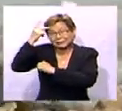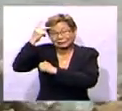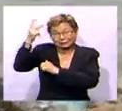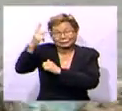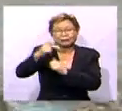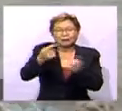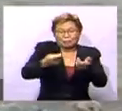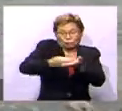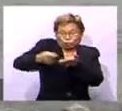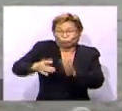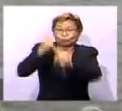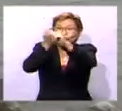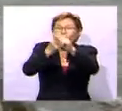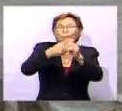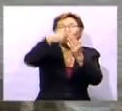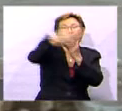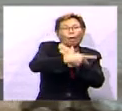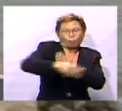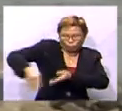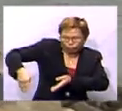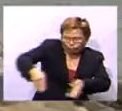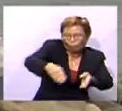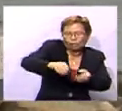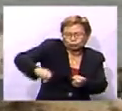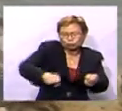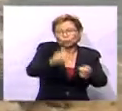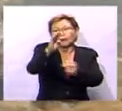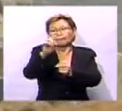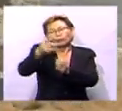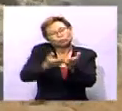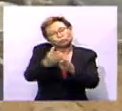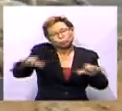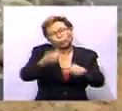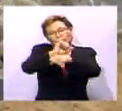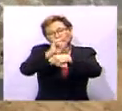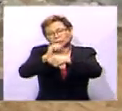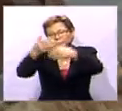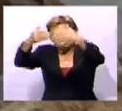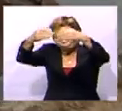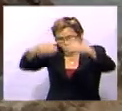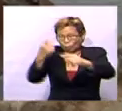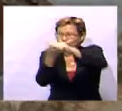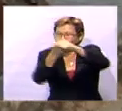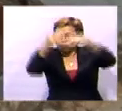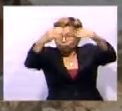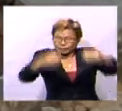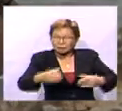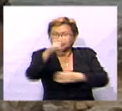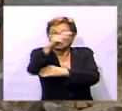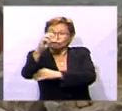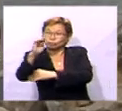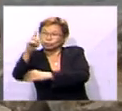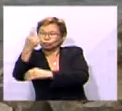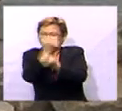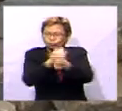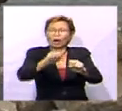yang bertanggungjawab dengan projek pemeliharaan Sungai Besut terus melakukan kerja-kerja membina benteng sementara sepanjang 300 meter bagi